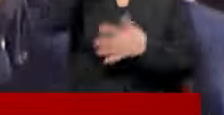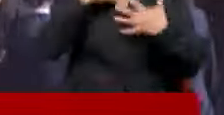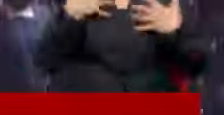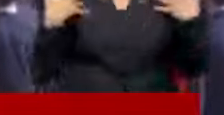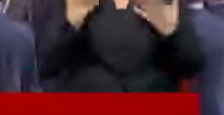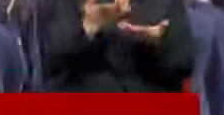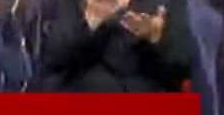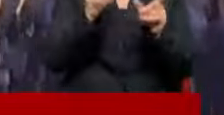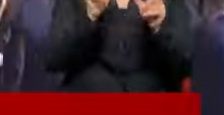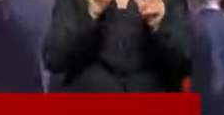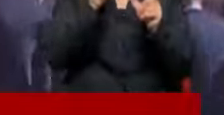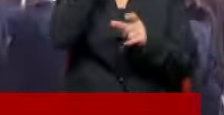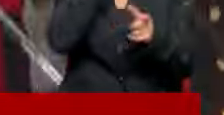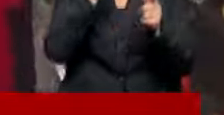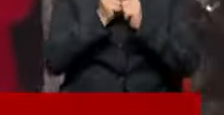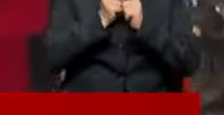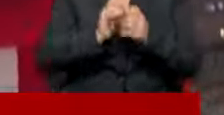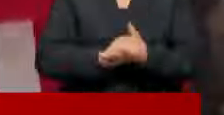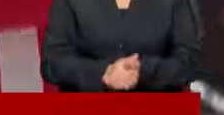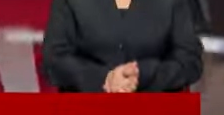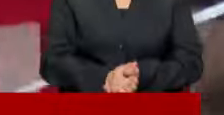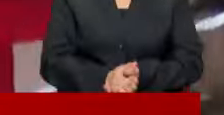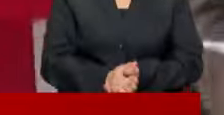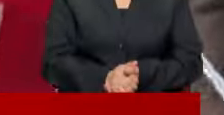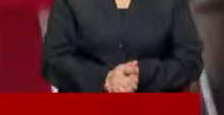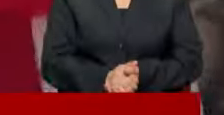ve güvenlik vurgusu dikkat çekti.